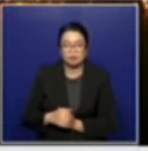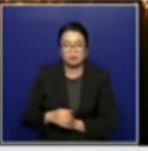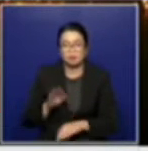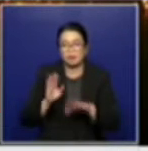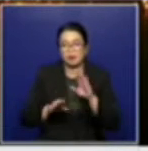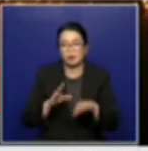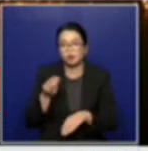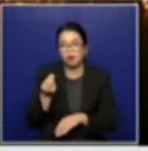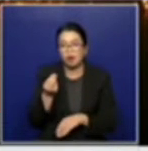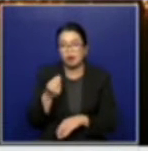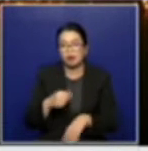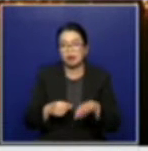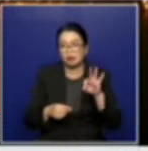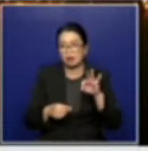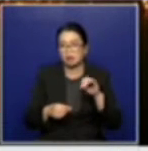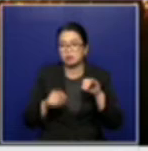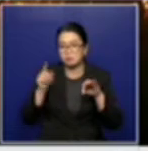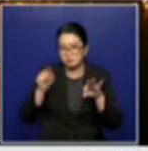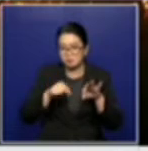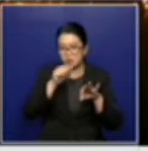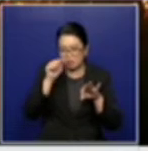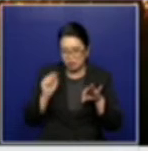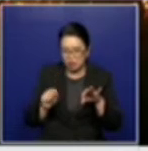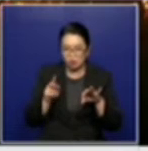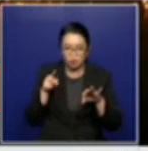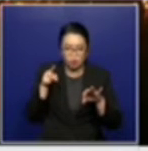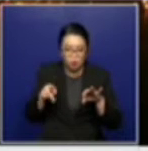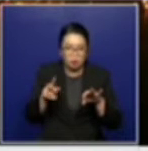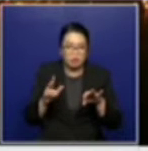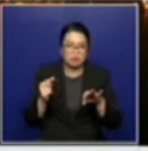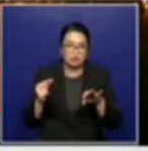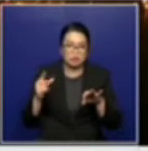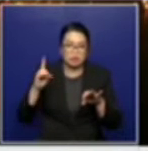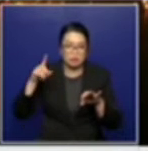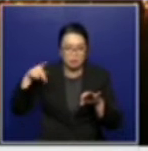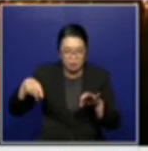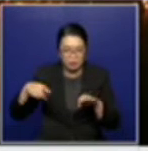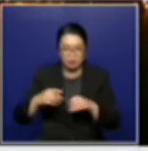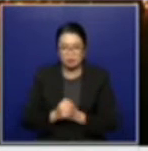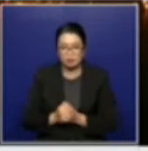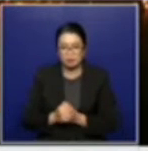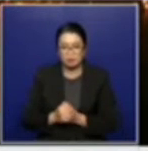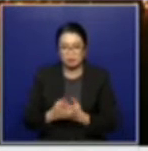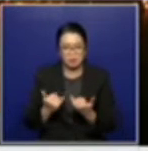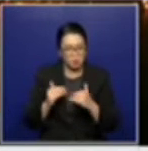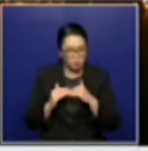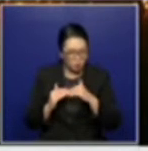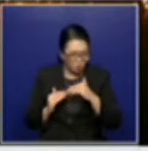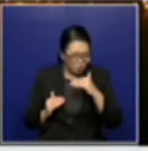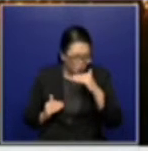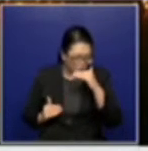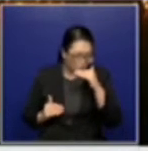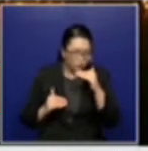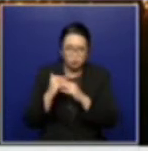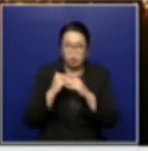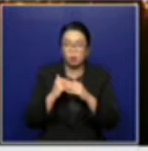ง 90% ต่อ GDP ซึ่งเป็นนับว่าสูงที่สุดในรอบ18